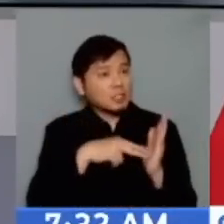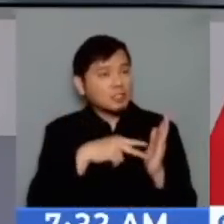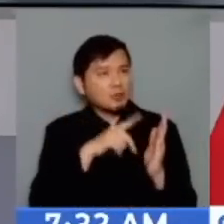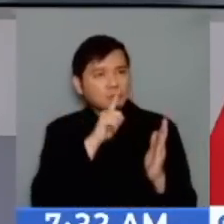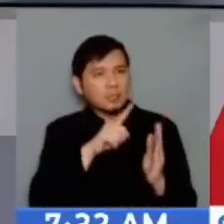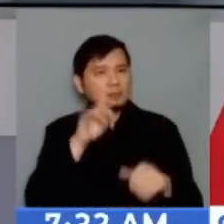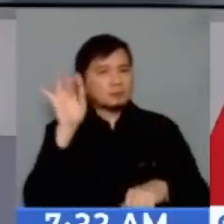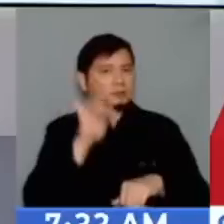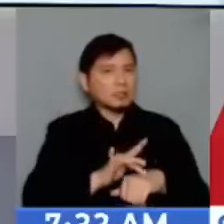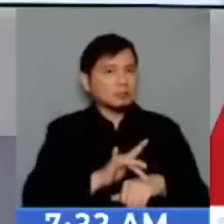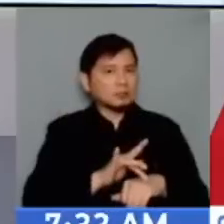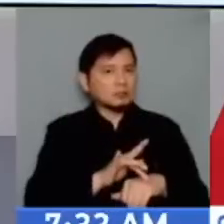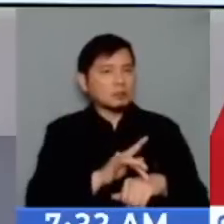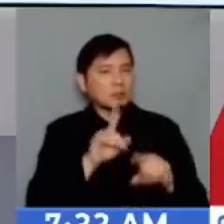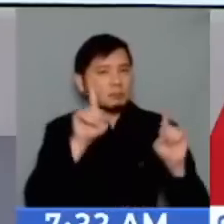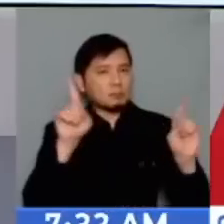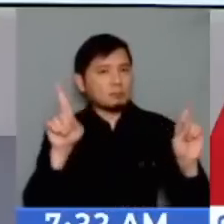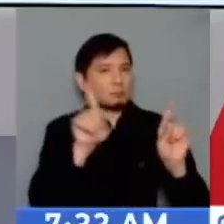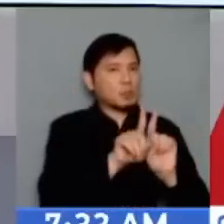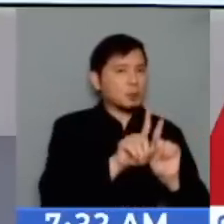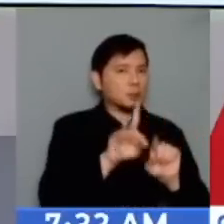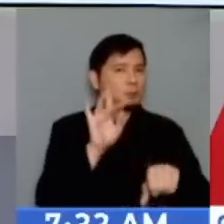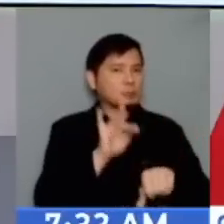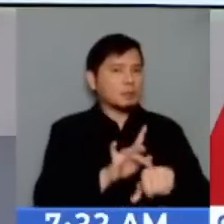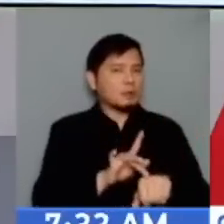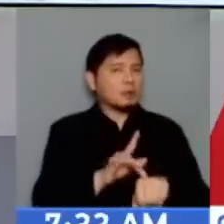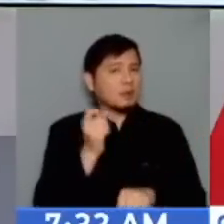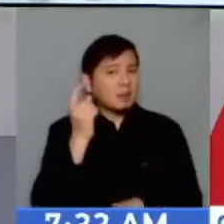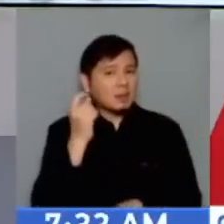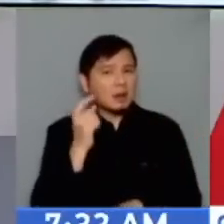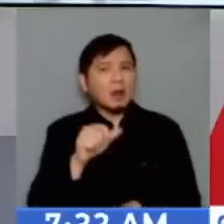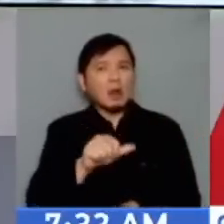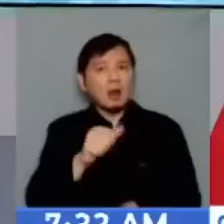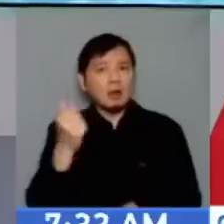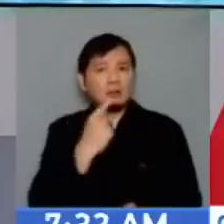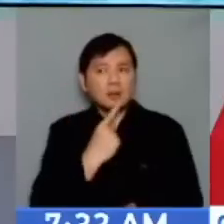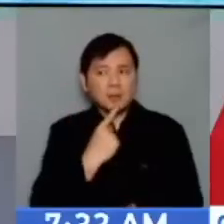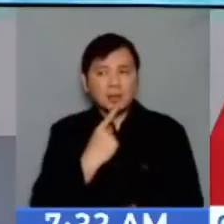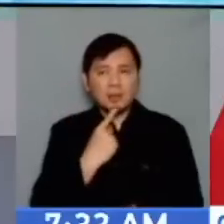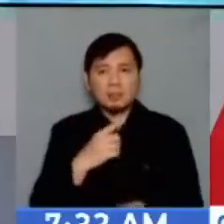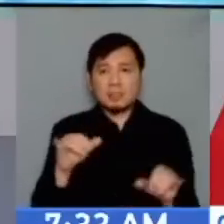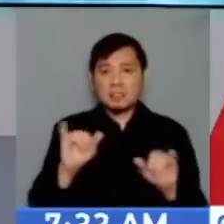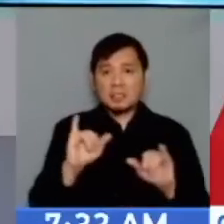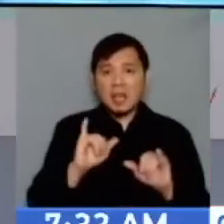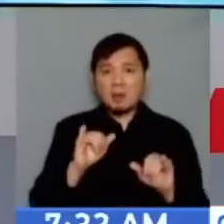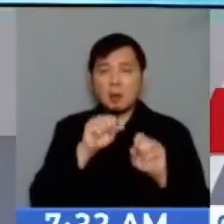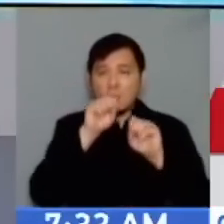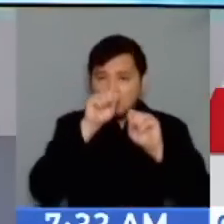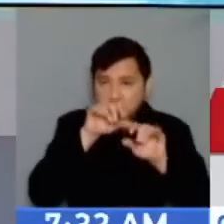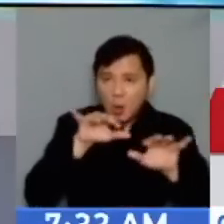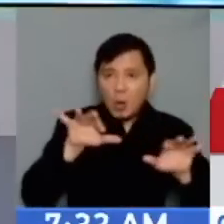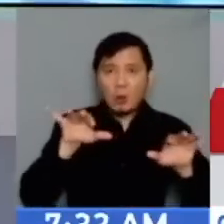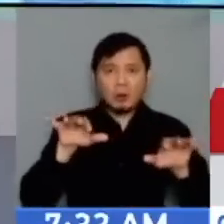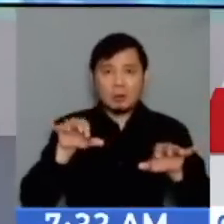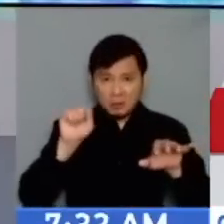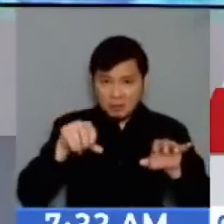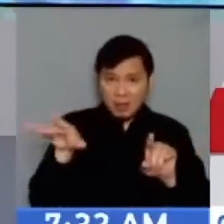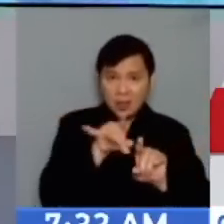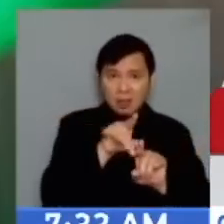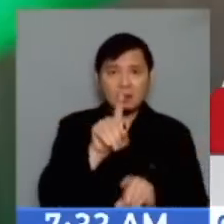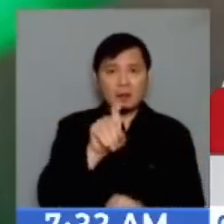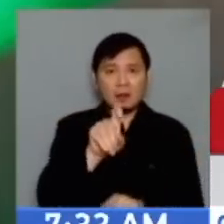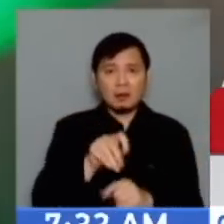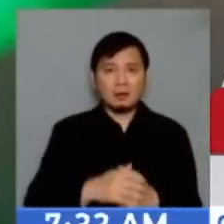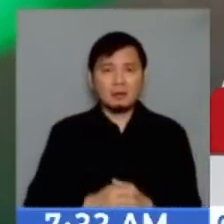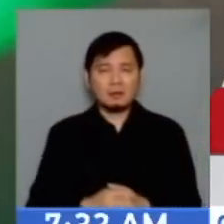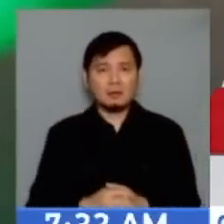nabasa na parang katulad lang din ng COVID na parang respiratory droplets, ganyan. Well,